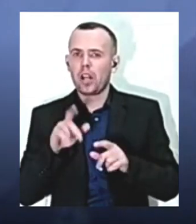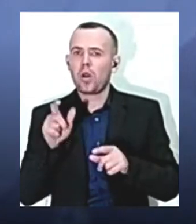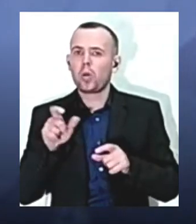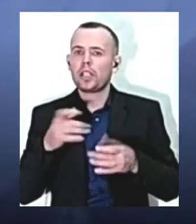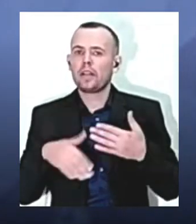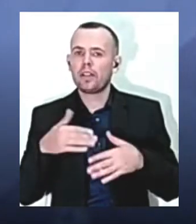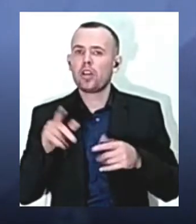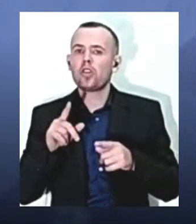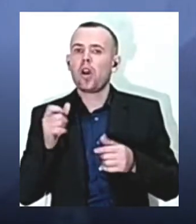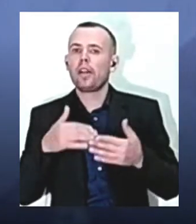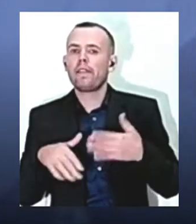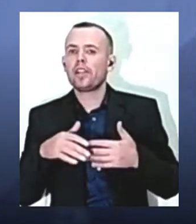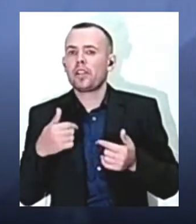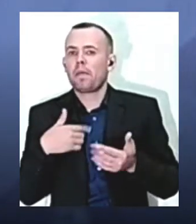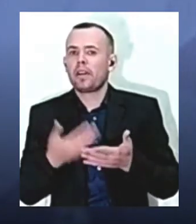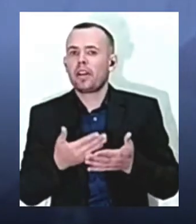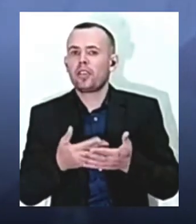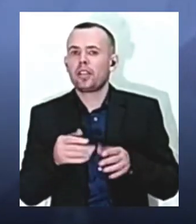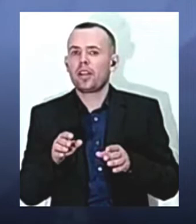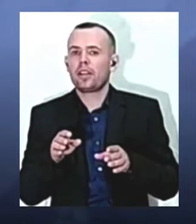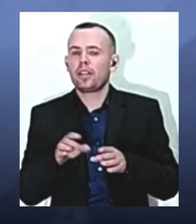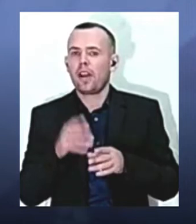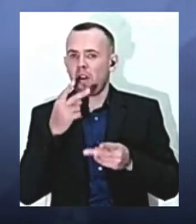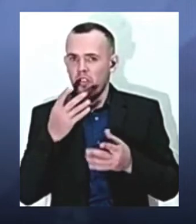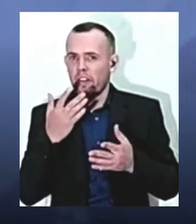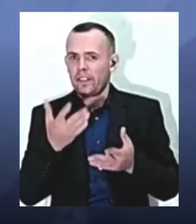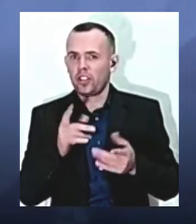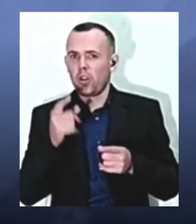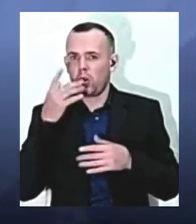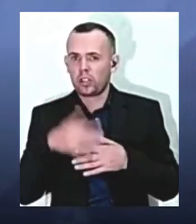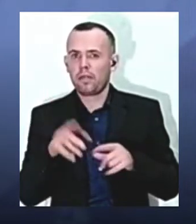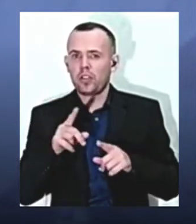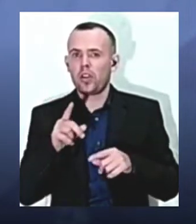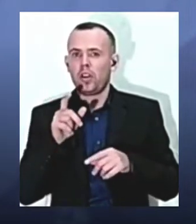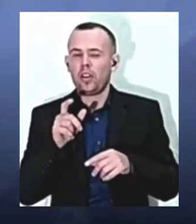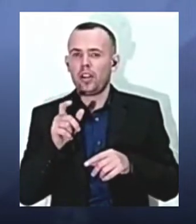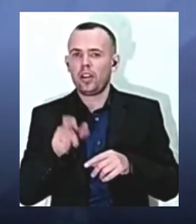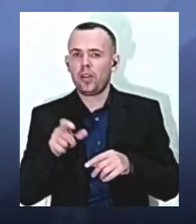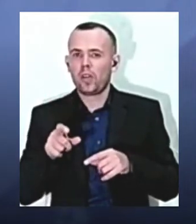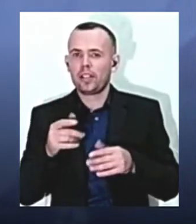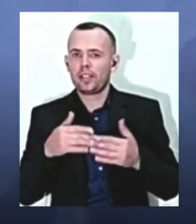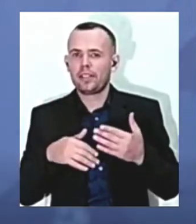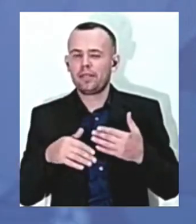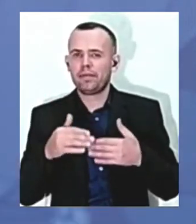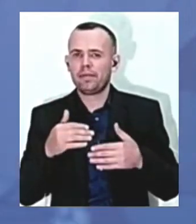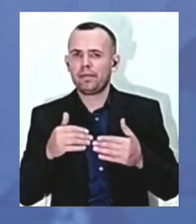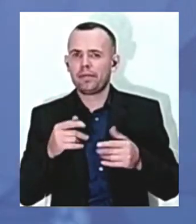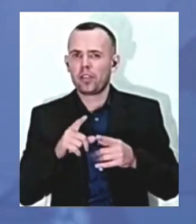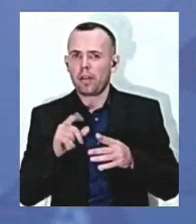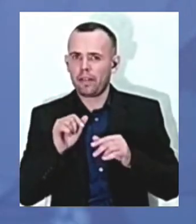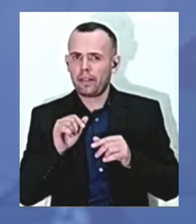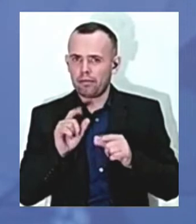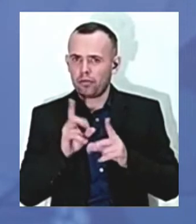здається такою очевидною речою, ми розуміємо, що людям з інвалідністю важче відстоювати свої права, важче